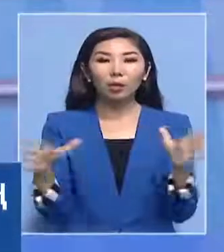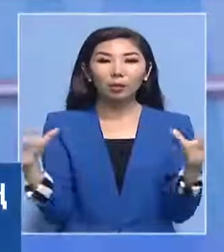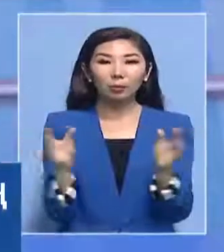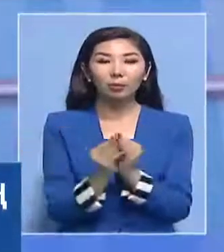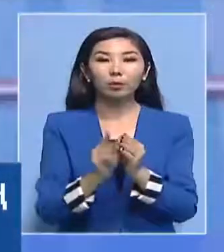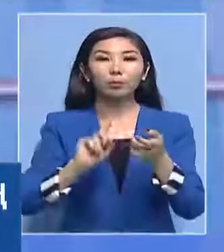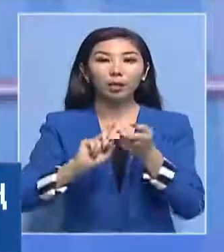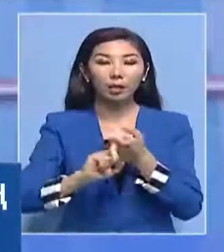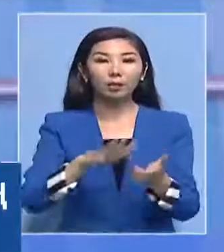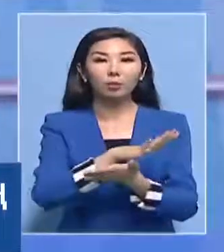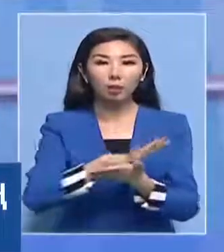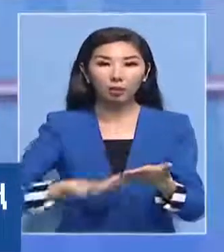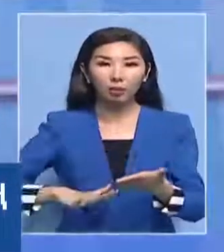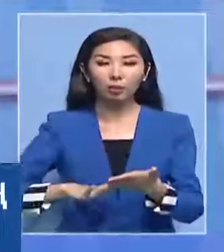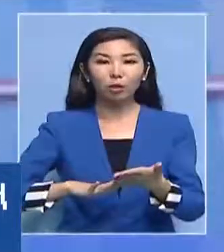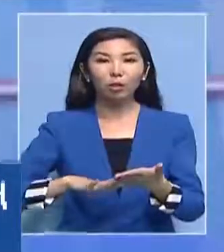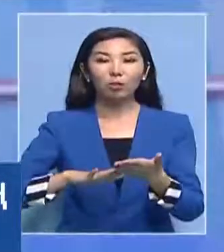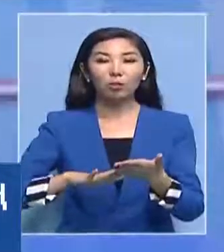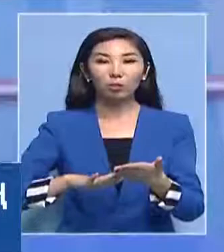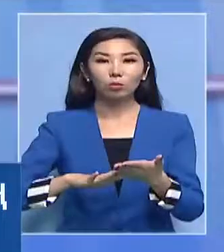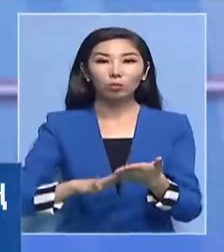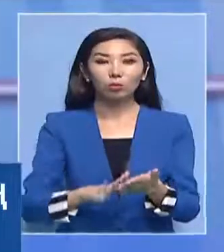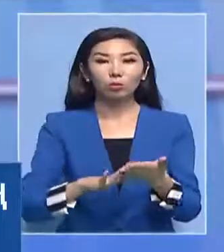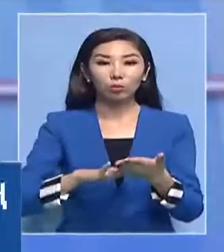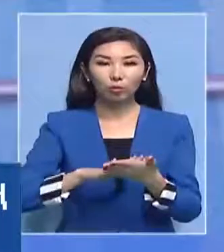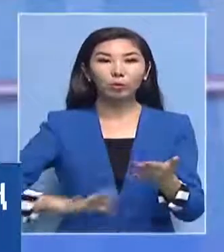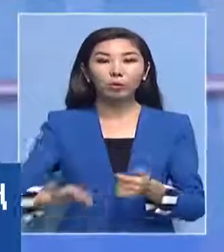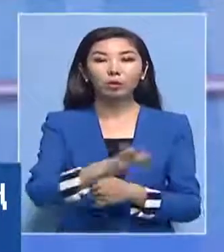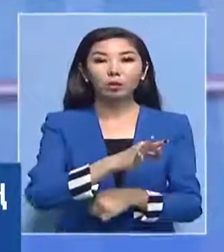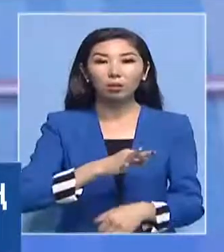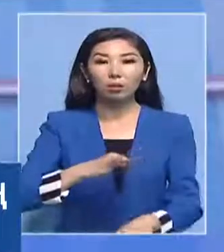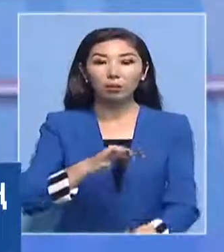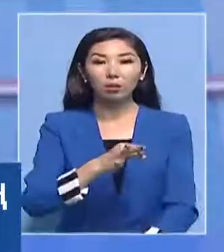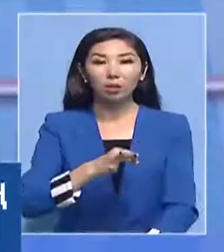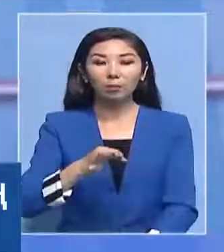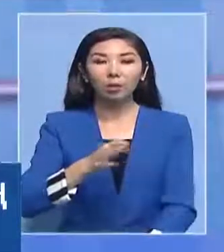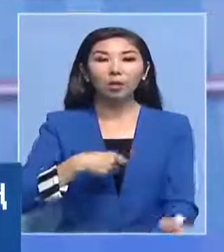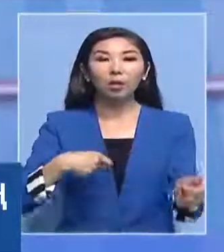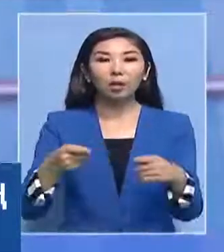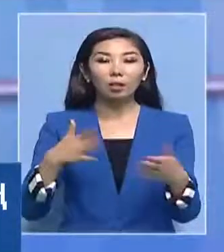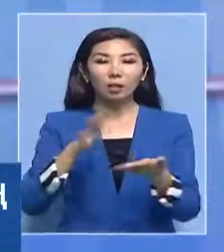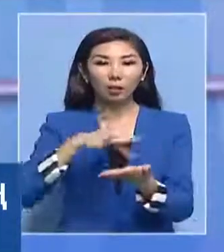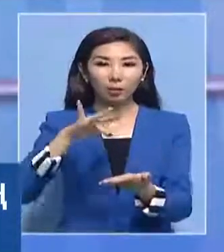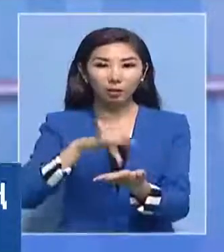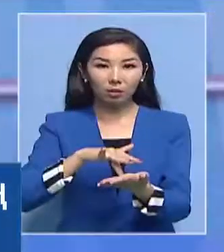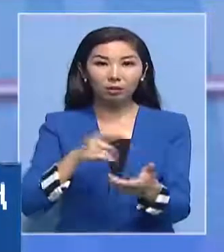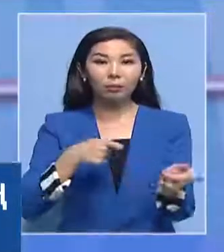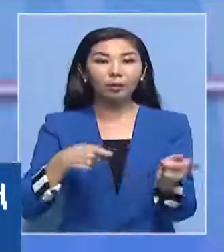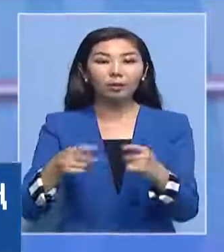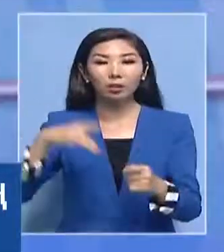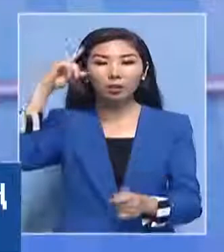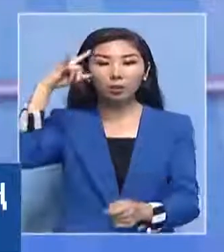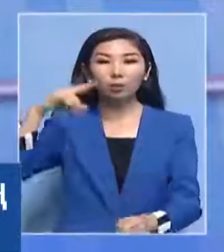бір-бірімен шиеленісіп тұрады. Сол үшін сол проблема қойылды. Ол жаңа облыстың басшылығының алдында, қала басшылығының алдында,